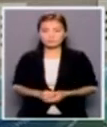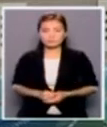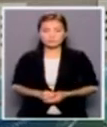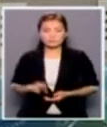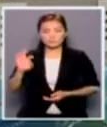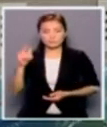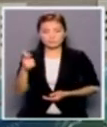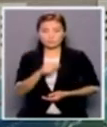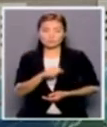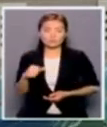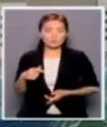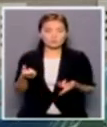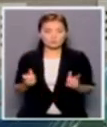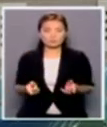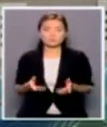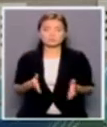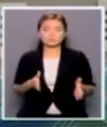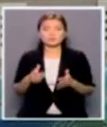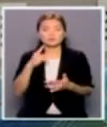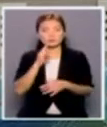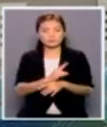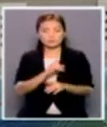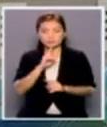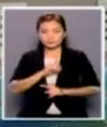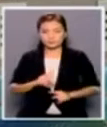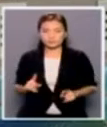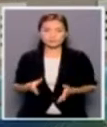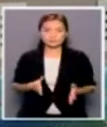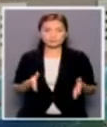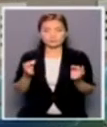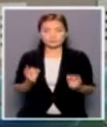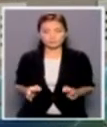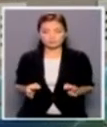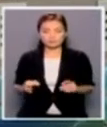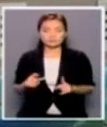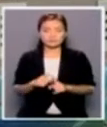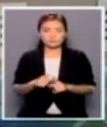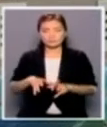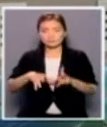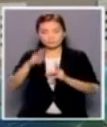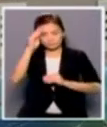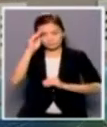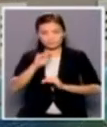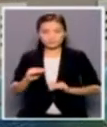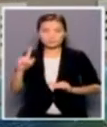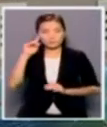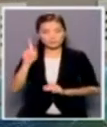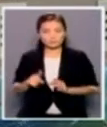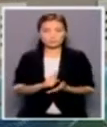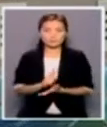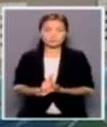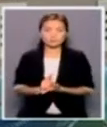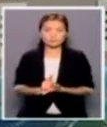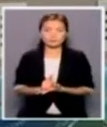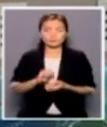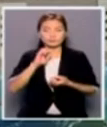Алланың өзіне рас, сөзіне рас, рас сөз еш уақытта жалған болмас деген, жалған болмаған Алланың сөзін біздің ұрпақтарымыз бойына